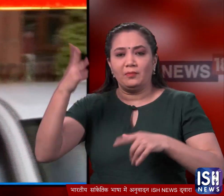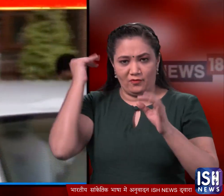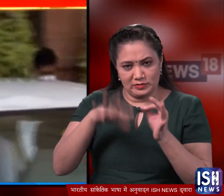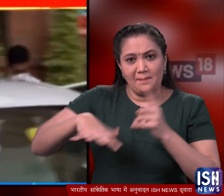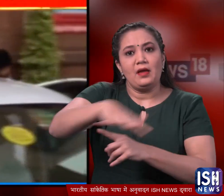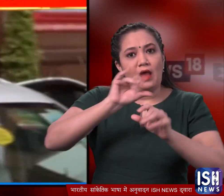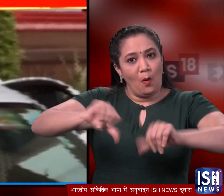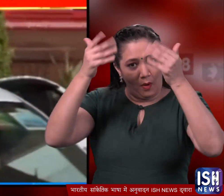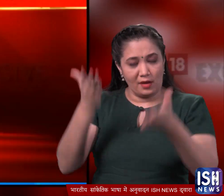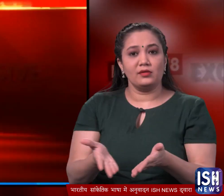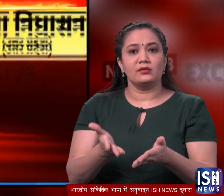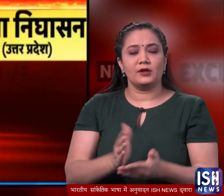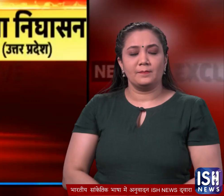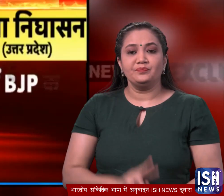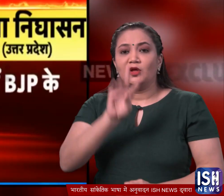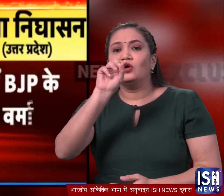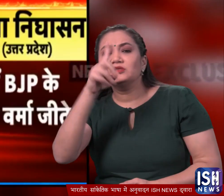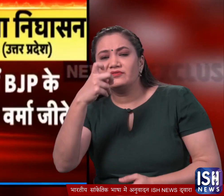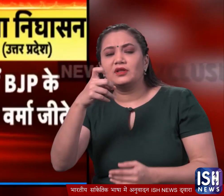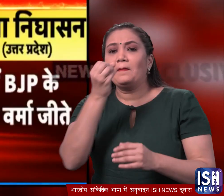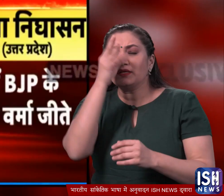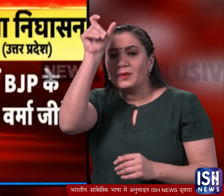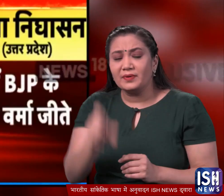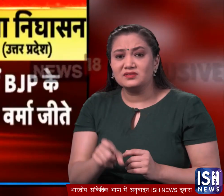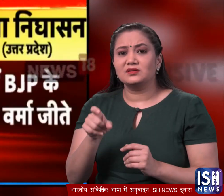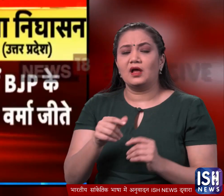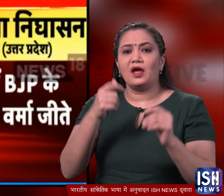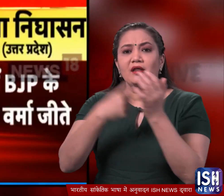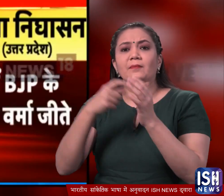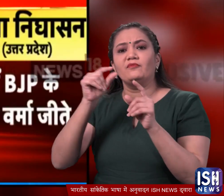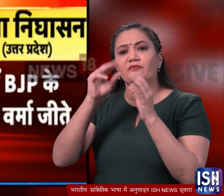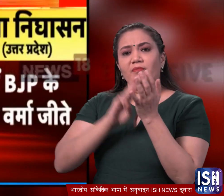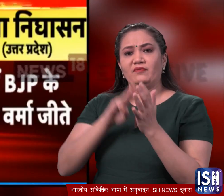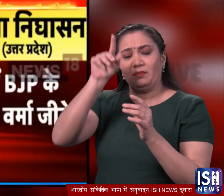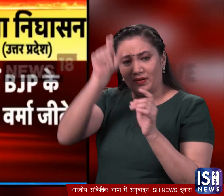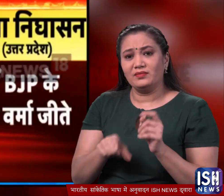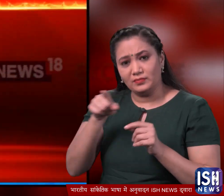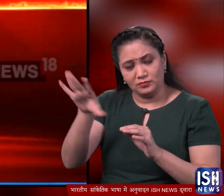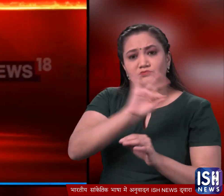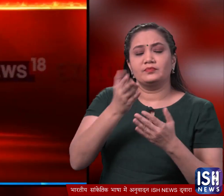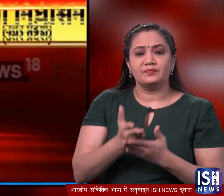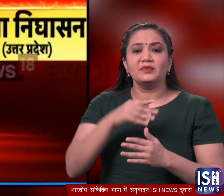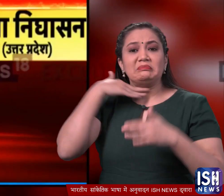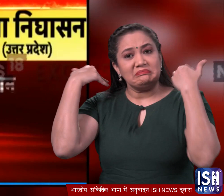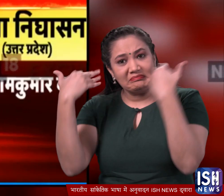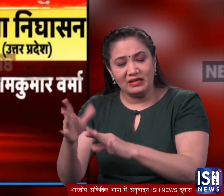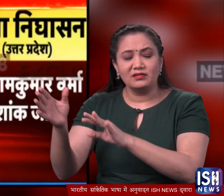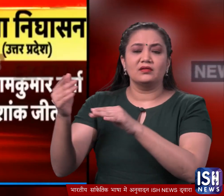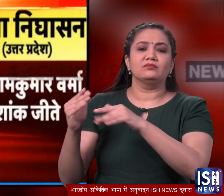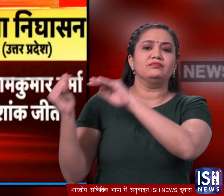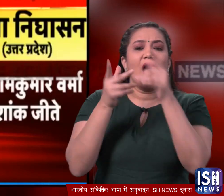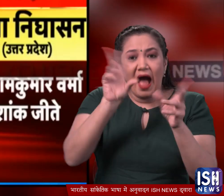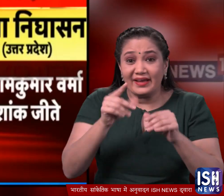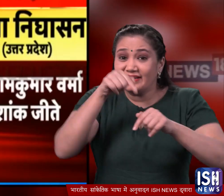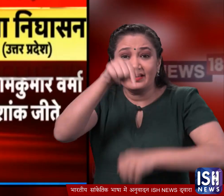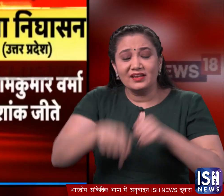में निघासन सीट से ही जीते थे, जबकि 2017 में यहां से बीजेपी के टिकट पर राम कुमार वर्मा को जीत मिली थी, लेकिन उनकी मौत होने की वजह से